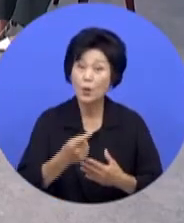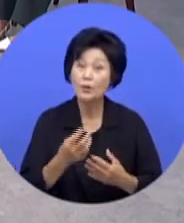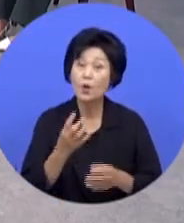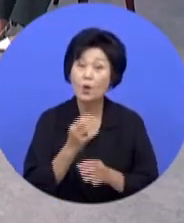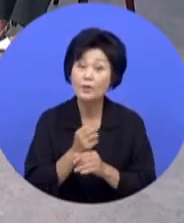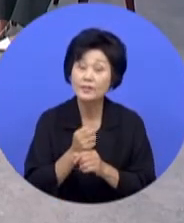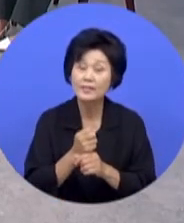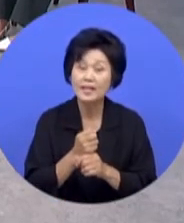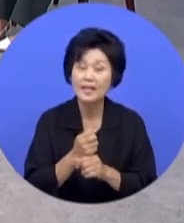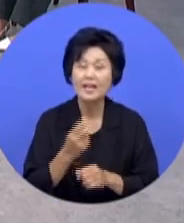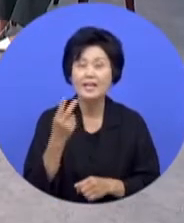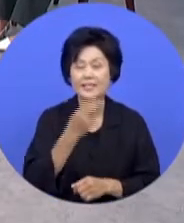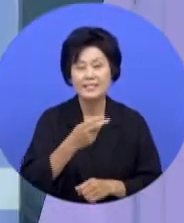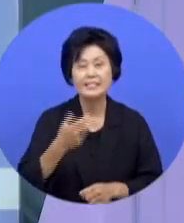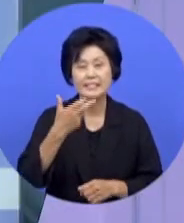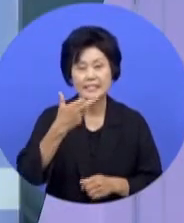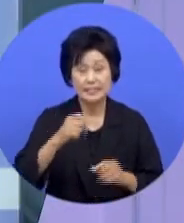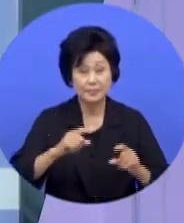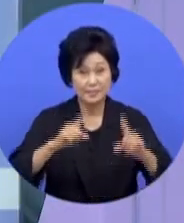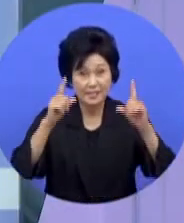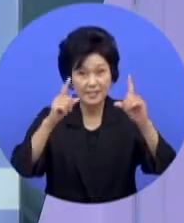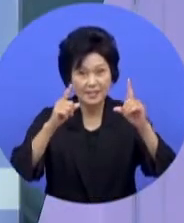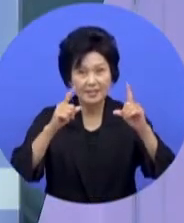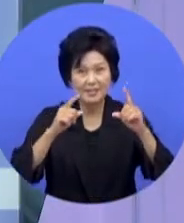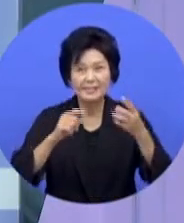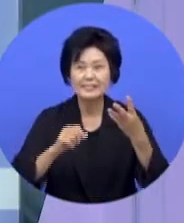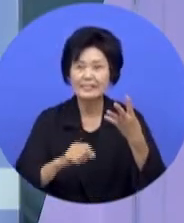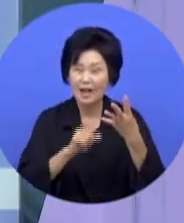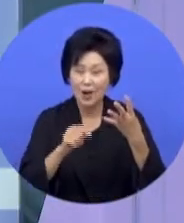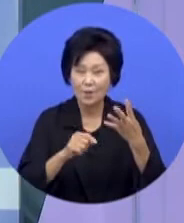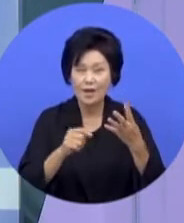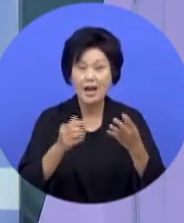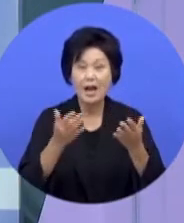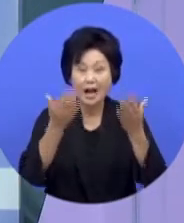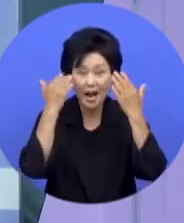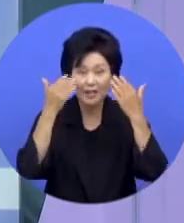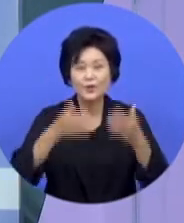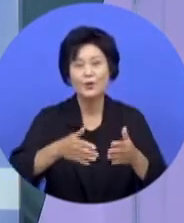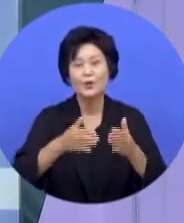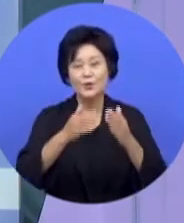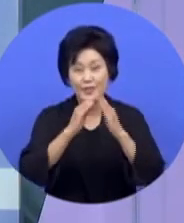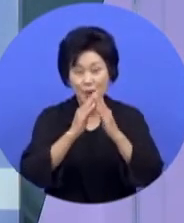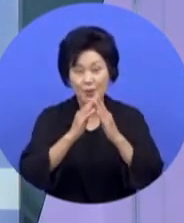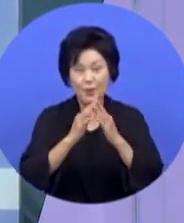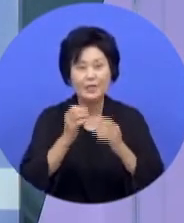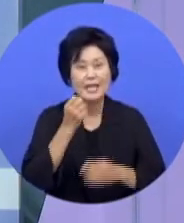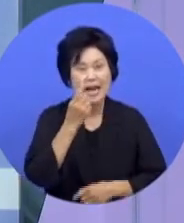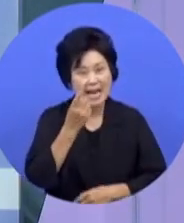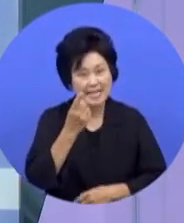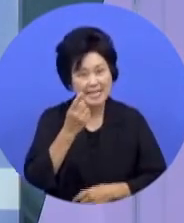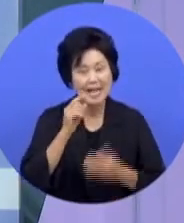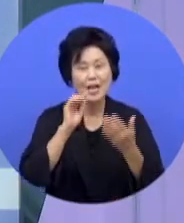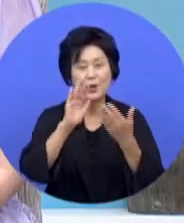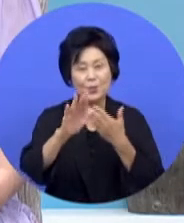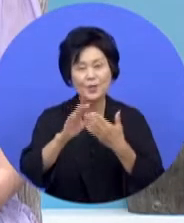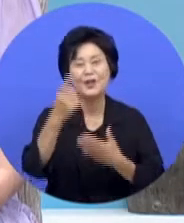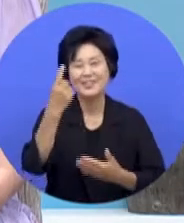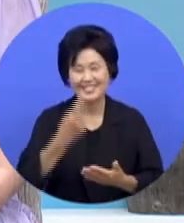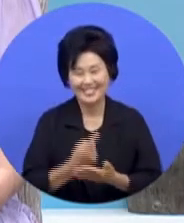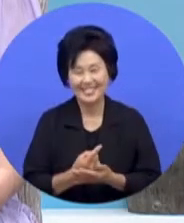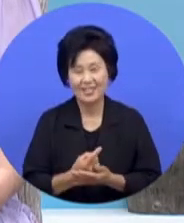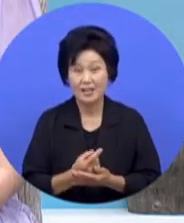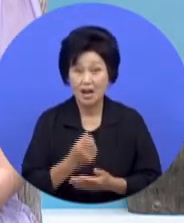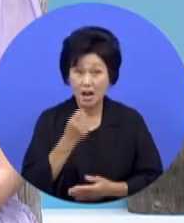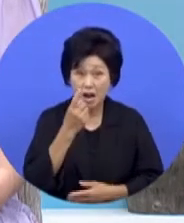2017년 4월 달에 아 개교하면서 학교, 네 거의 개교하고 나서 한 달 후에 들어왔어요. 네. 한 달은 왜 있다 왔어요?